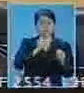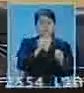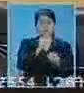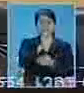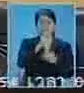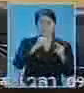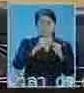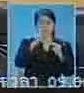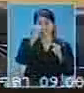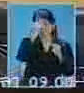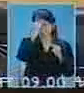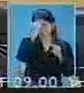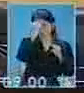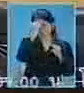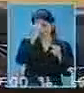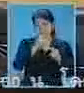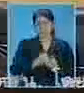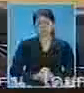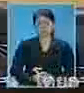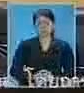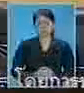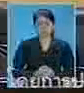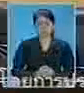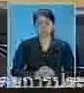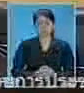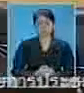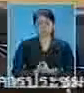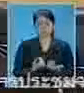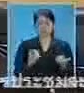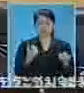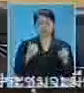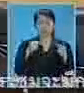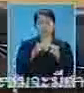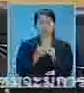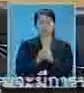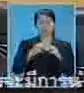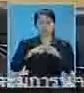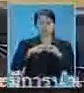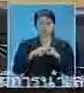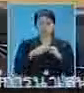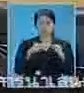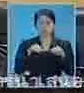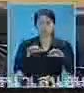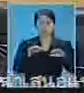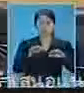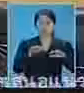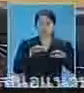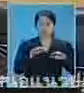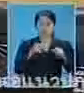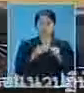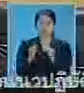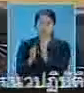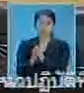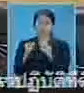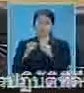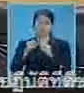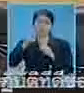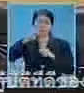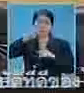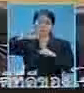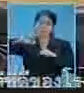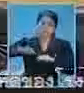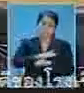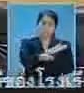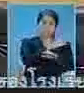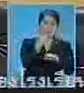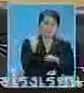วันนี้หลังจากเกิดแผ่นดินไหวหลังจากมีคลื่นยักษ์สึนามิที่พวกเราได้เห็น